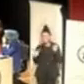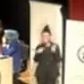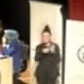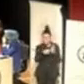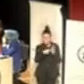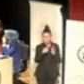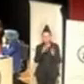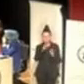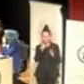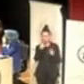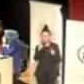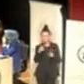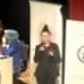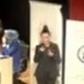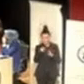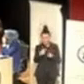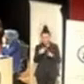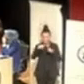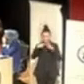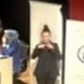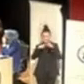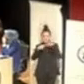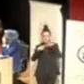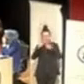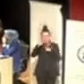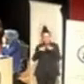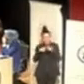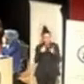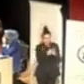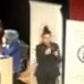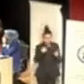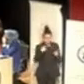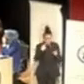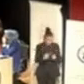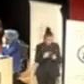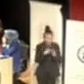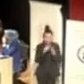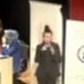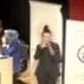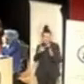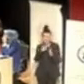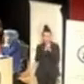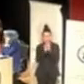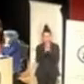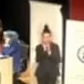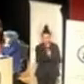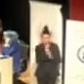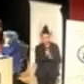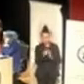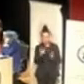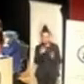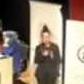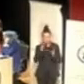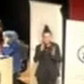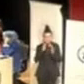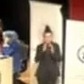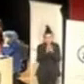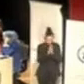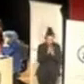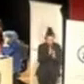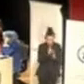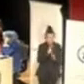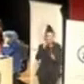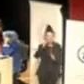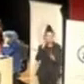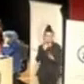gibi bu telif açıklaması çerçevesinde uygun şekilde hazırladığımız bu video kitaplarda eserlerin işitme engelleri